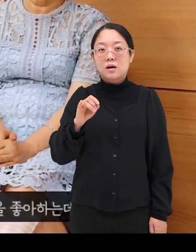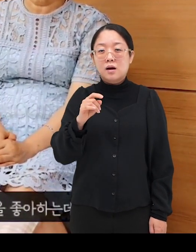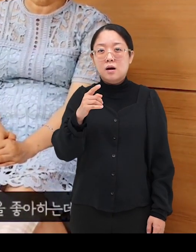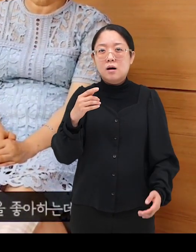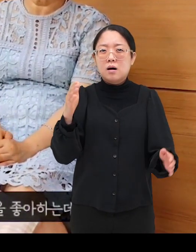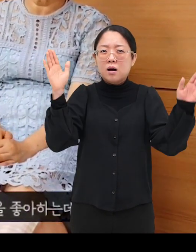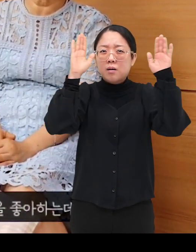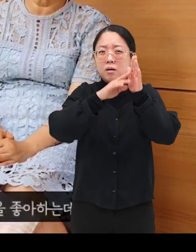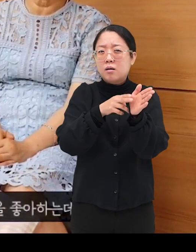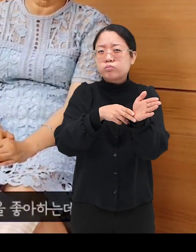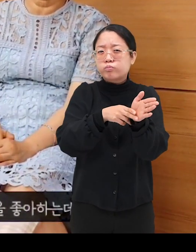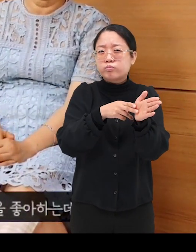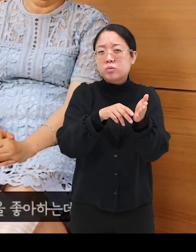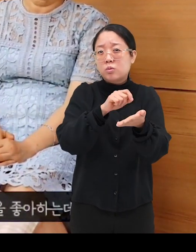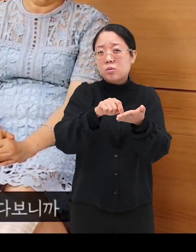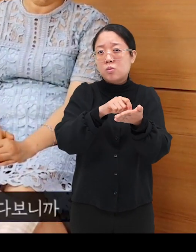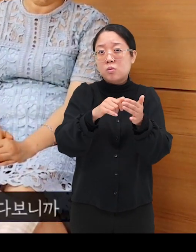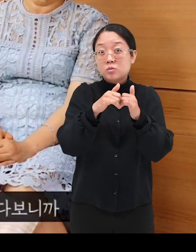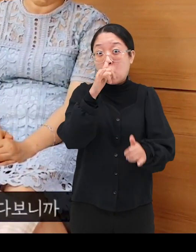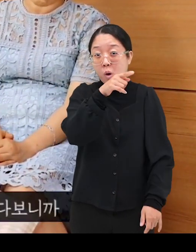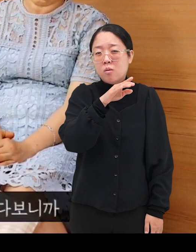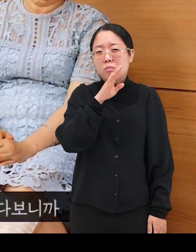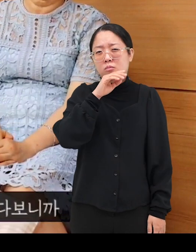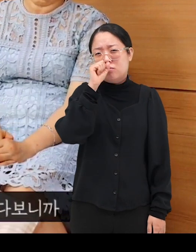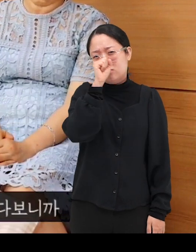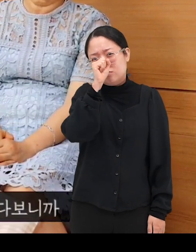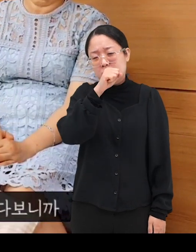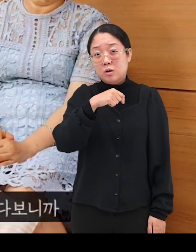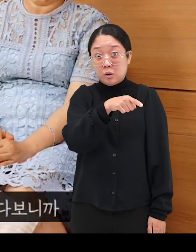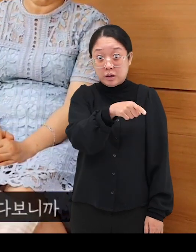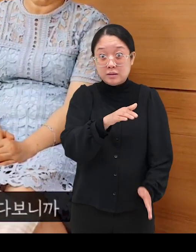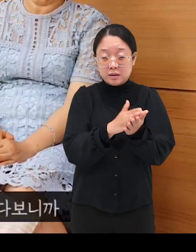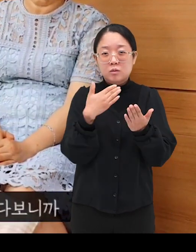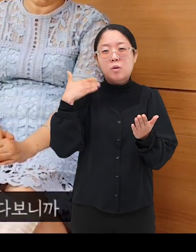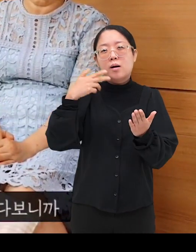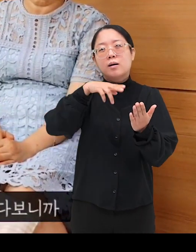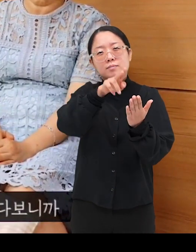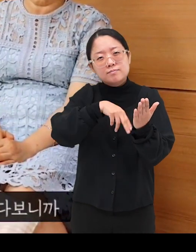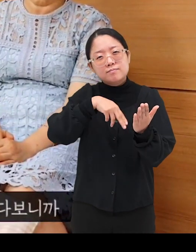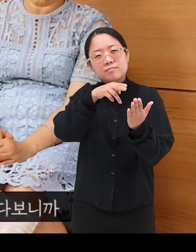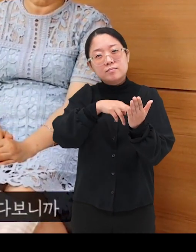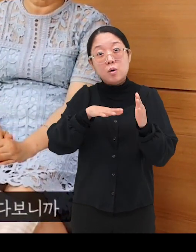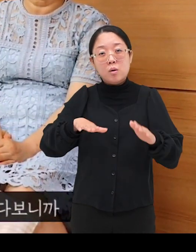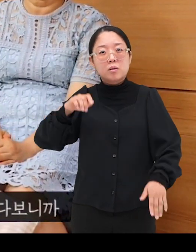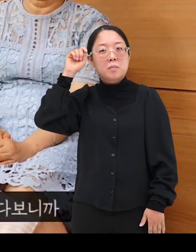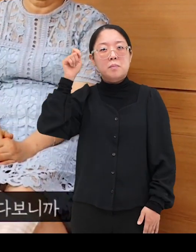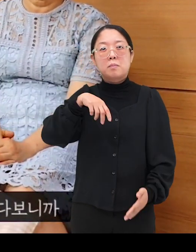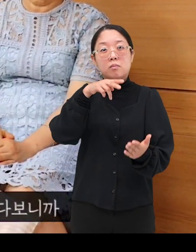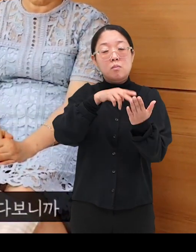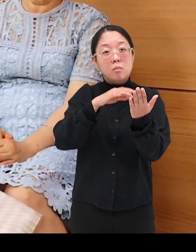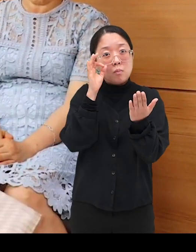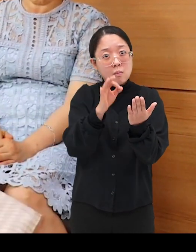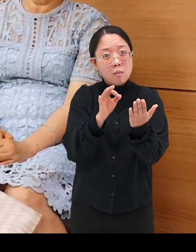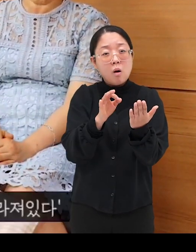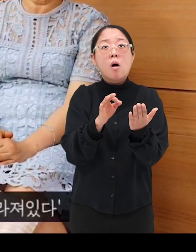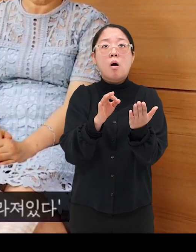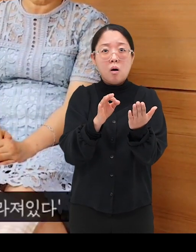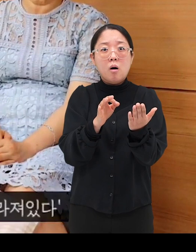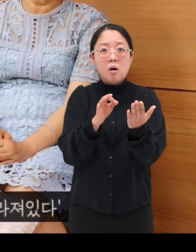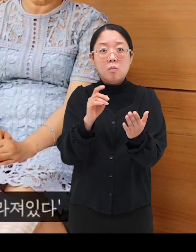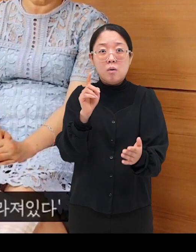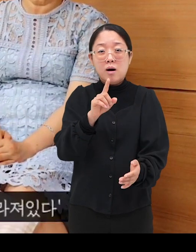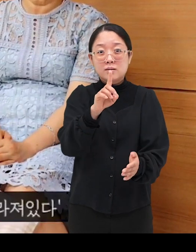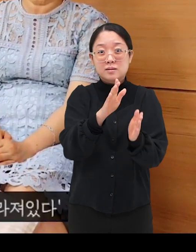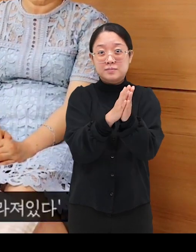쓰신 되게 좋아하는데 그분 책을 이제 오늘 요즘에 읽고 있는데 오늘 새벽에 읽다 보니까 한 권의 책을